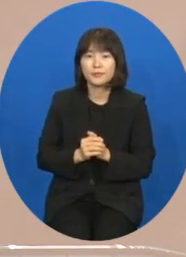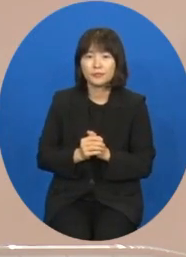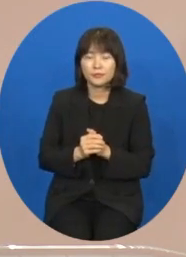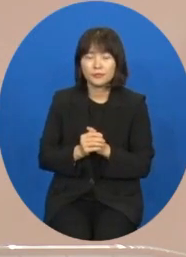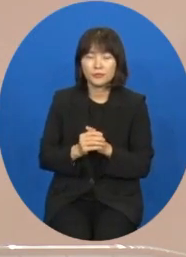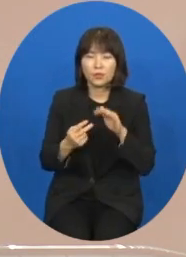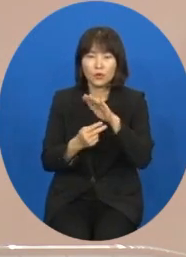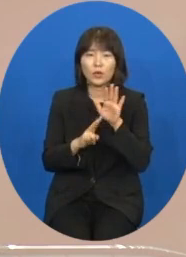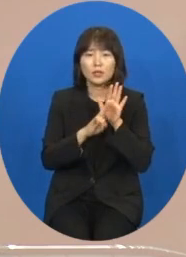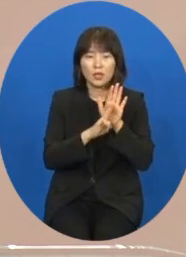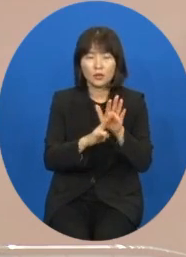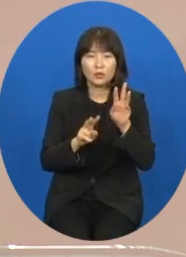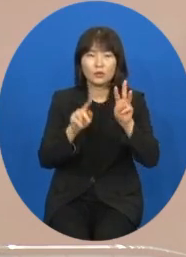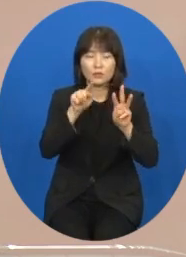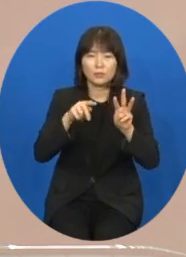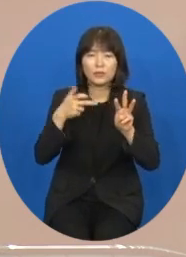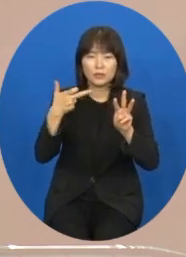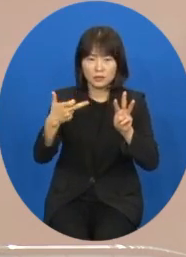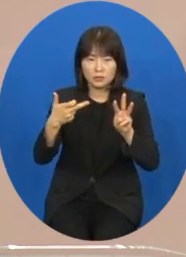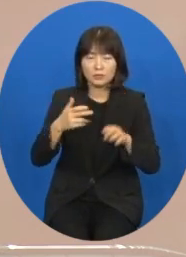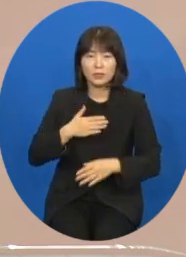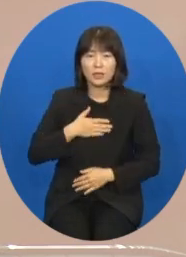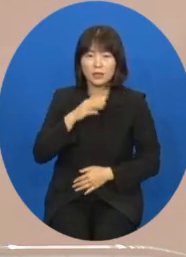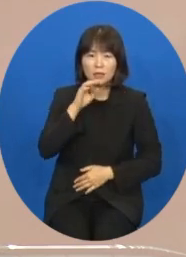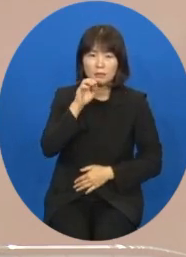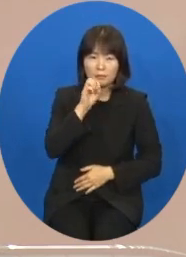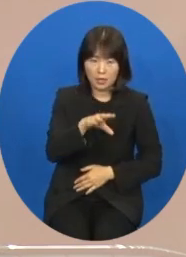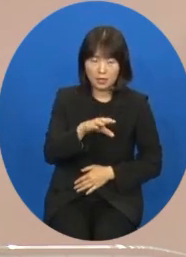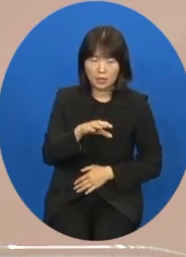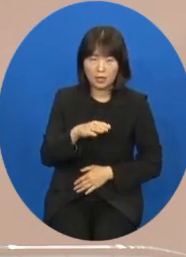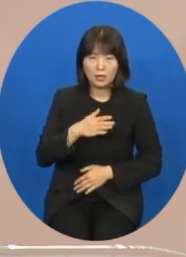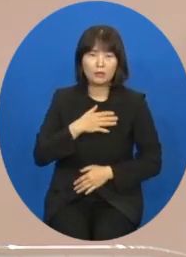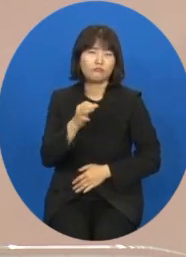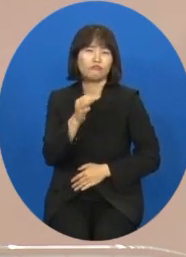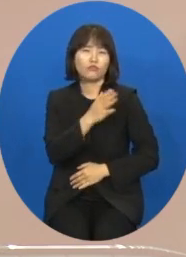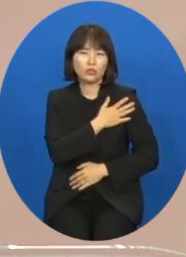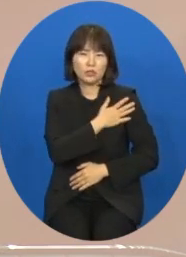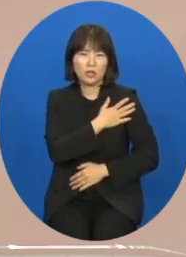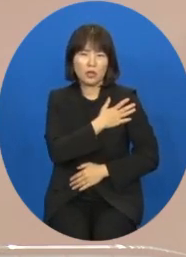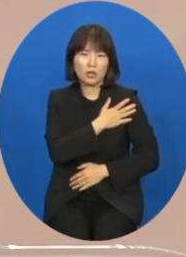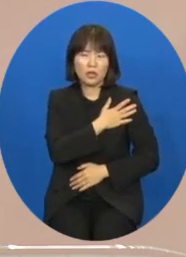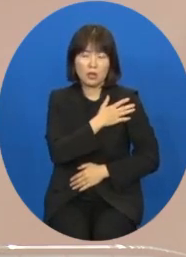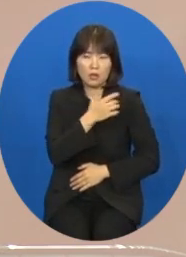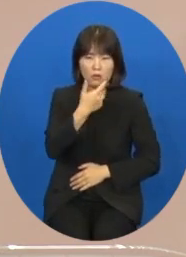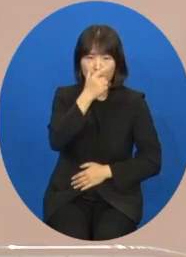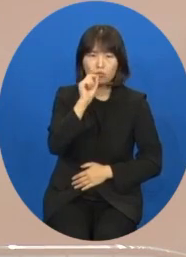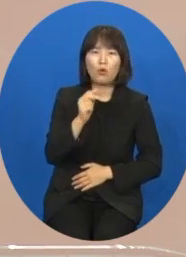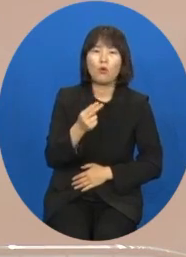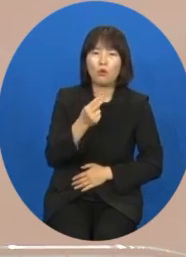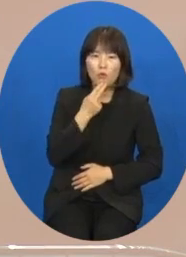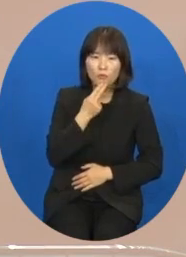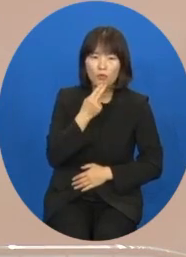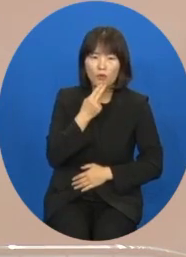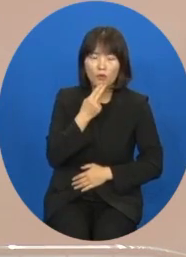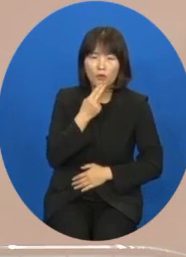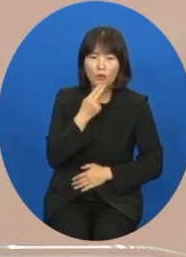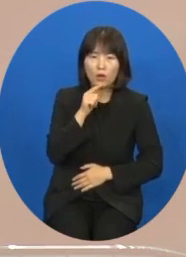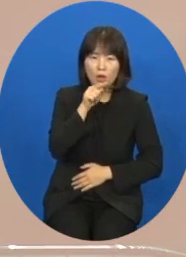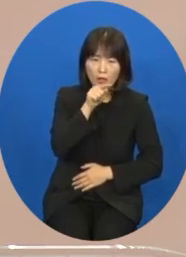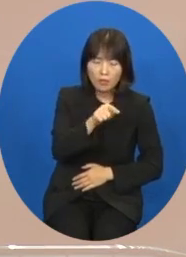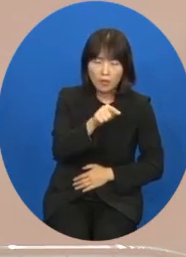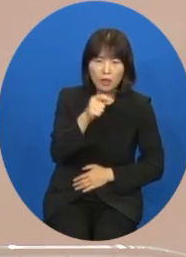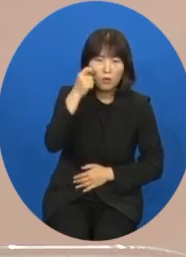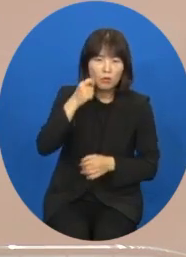요한계시록 3장 17절입니다. 내가 말하기를 나는 부자라 부유하여 부족한 것이 없다 하나 내